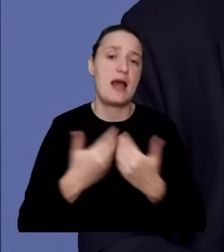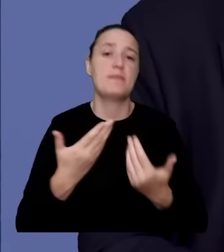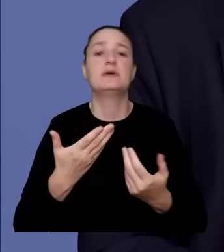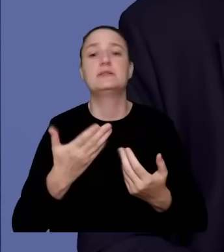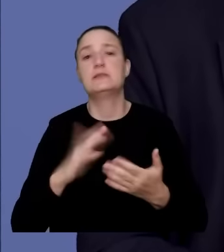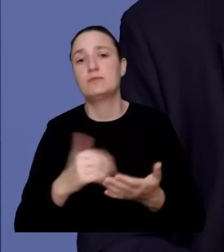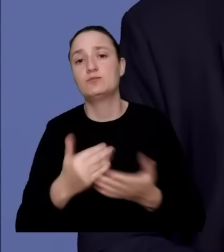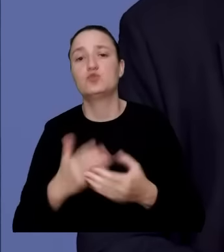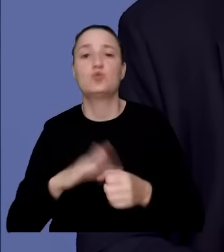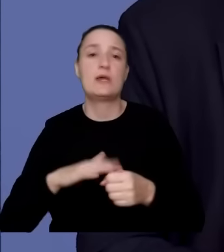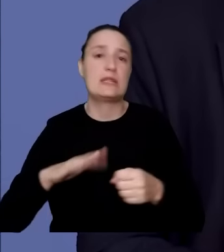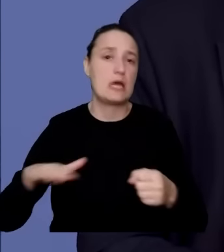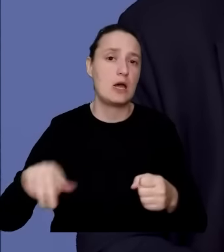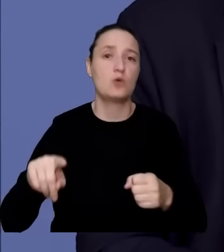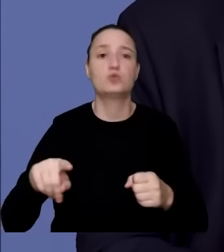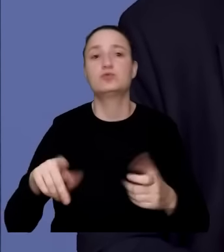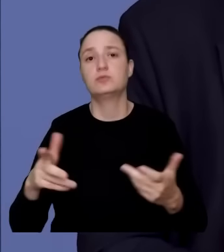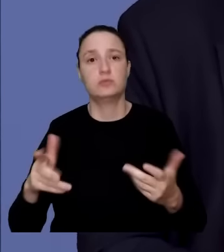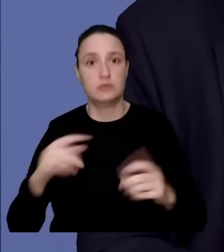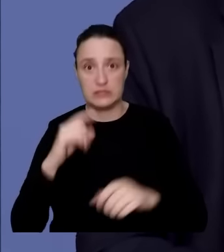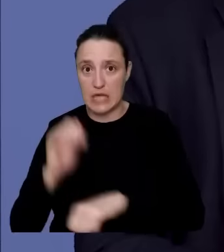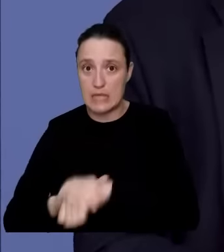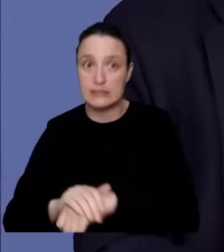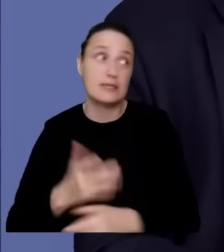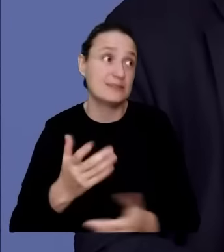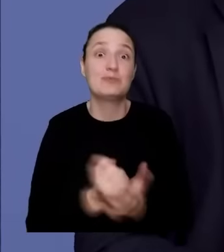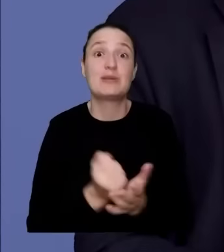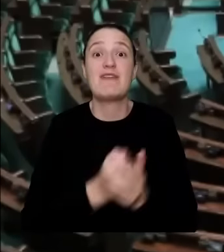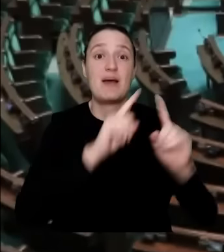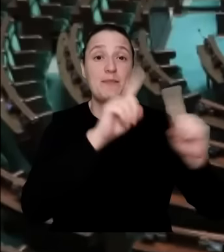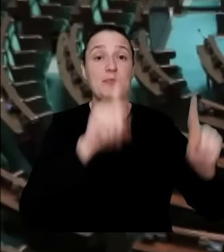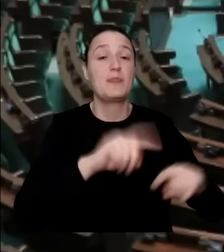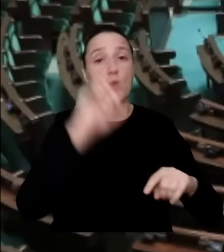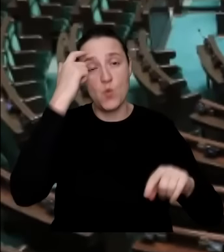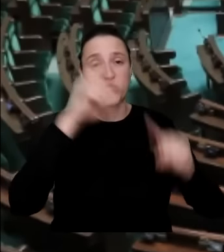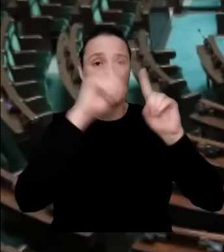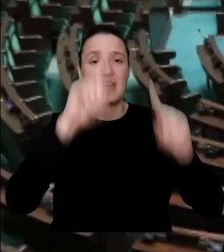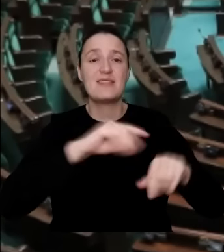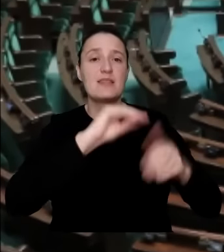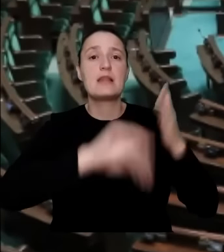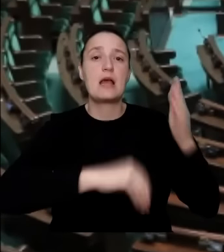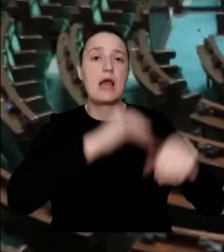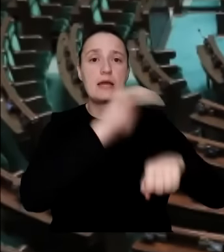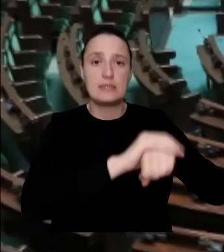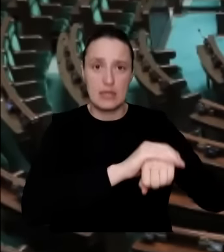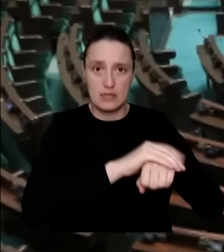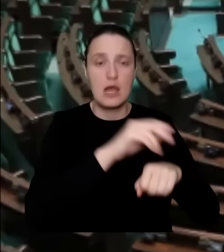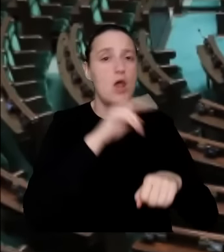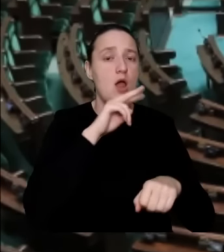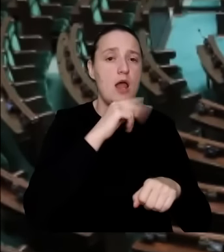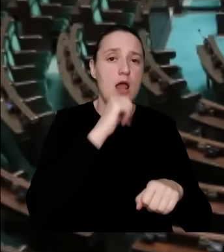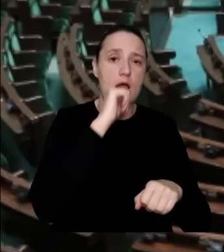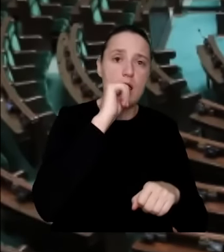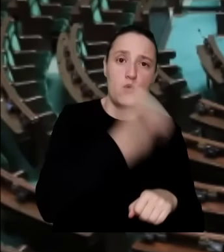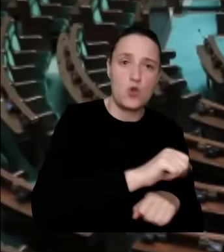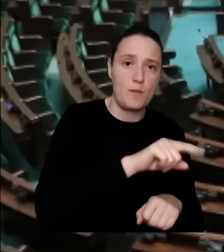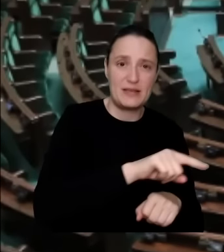kontekście zmiany traktatów europejskich ale to pan uważa że Donald Tusk będzie tym mechanizmem blokującym